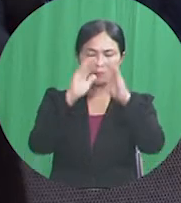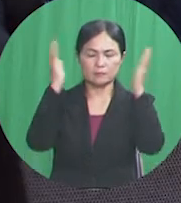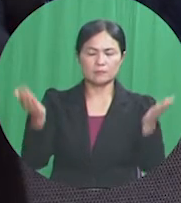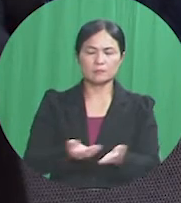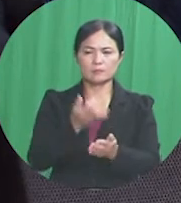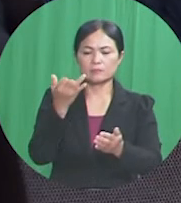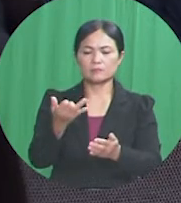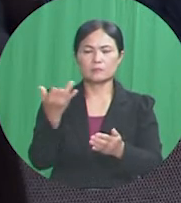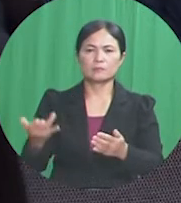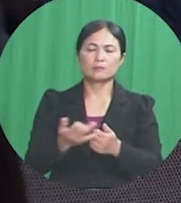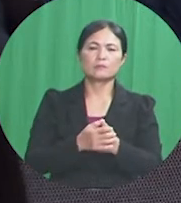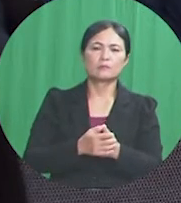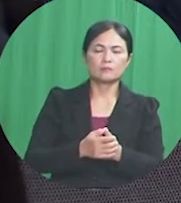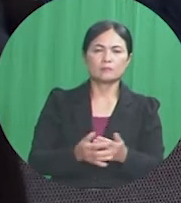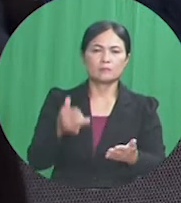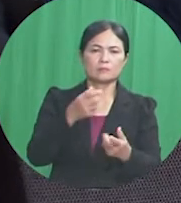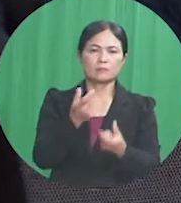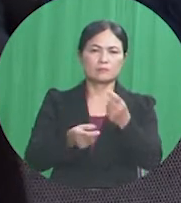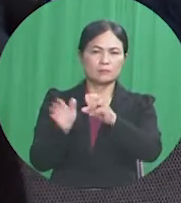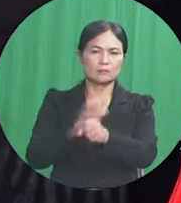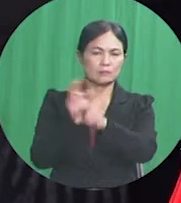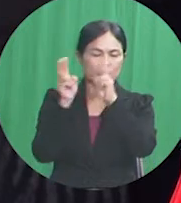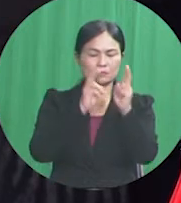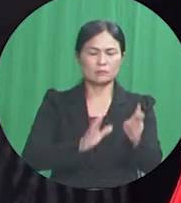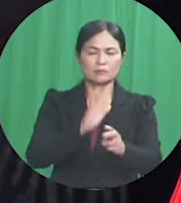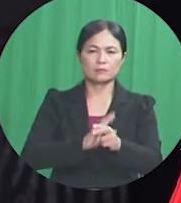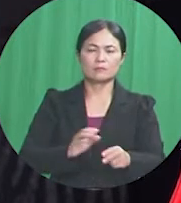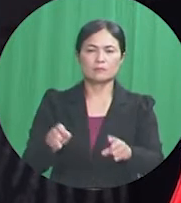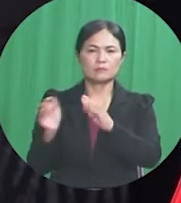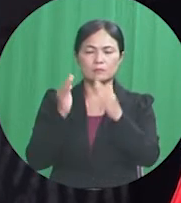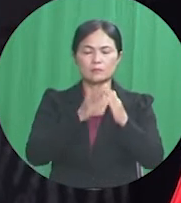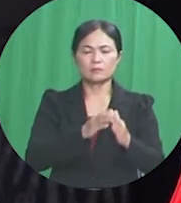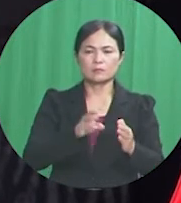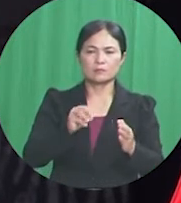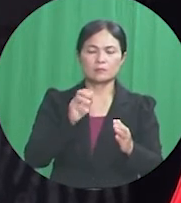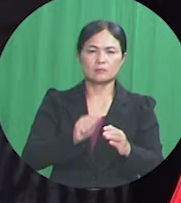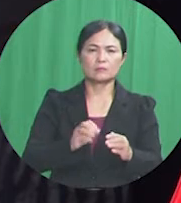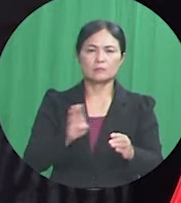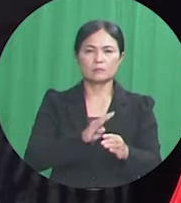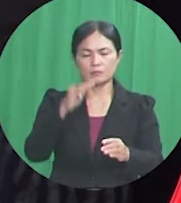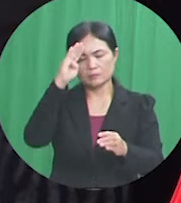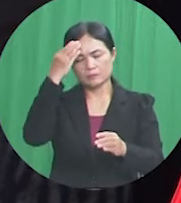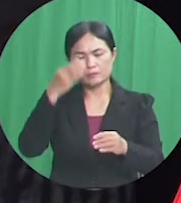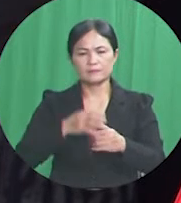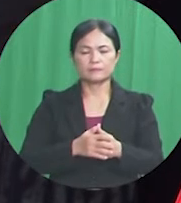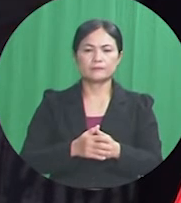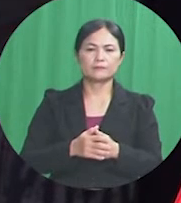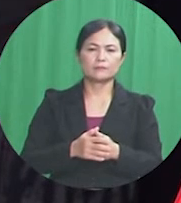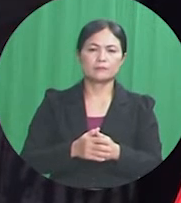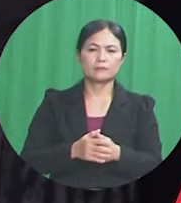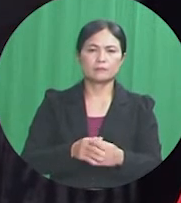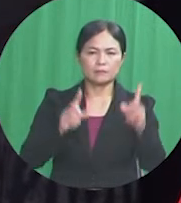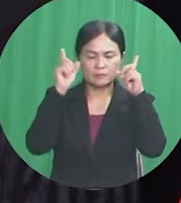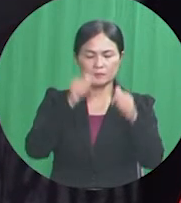តិលើកទី77និងដំណើរបំពេញទស្សនកិច្ចផ្លូវការនៅរដ្ឋធានីហាវ៉ាន់ណាសាធារណរដ្ឋគុយបាឯ